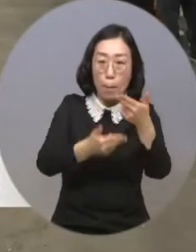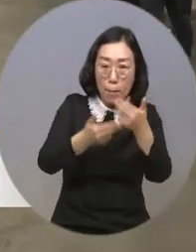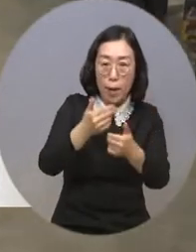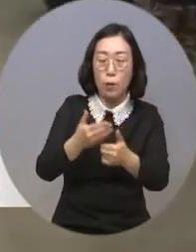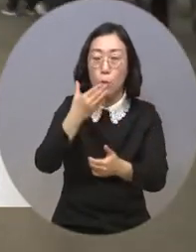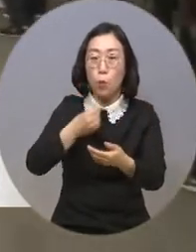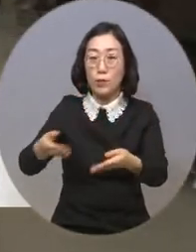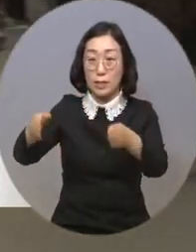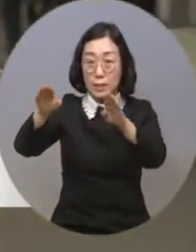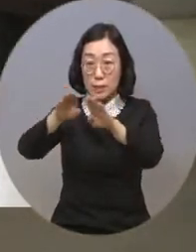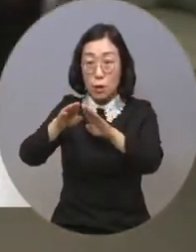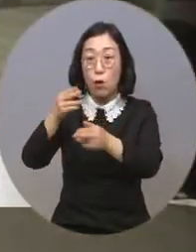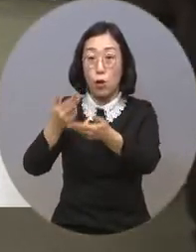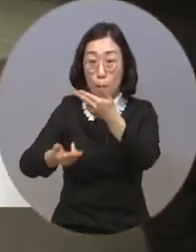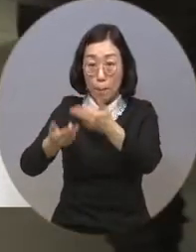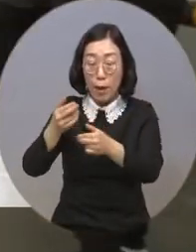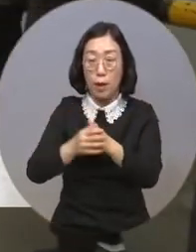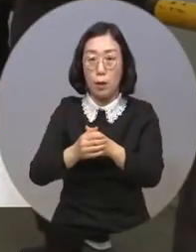한국노숙인복지시설협회,